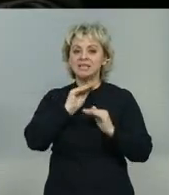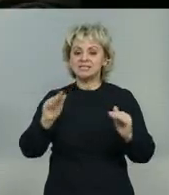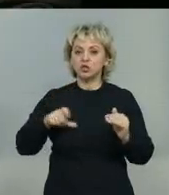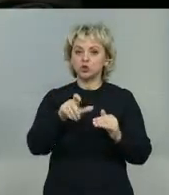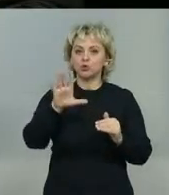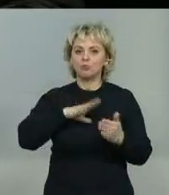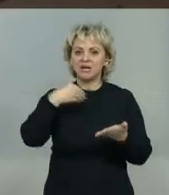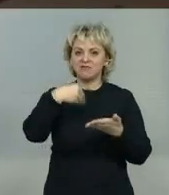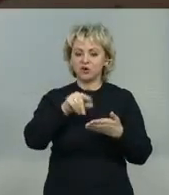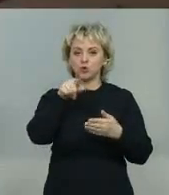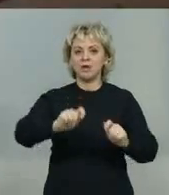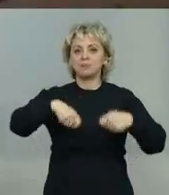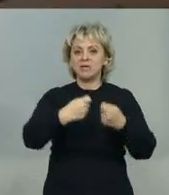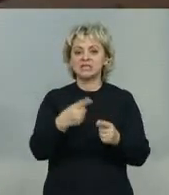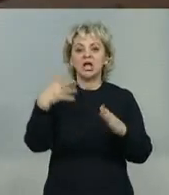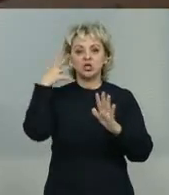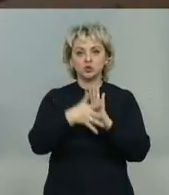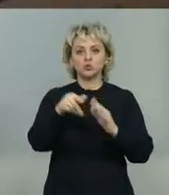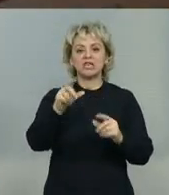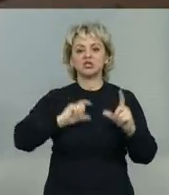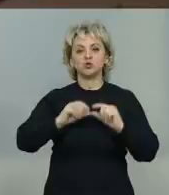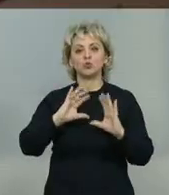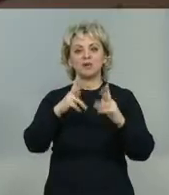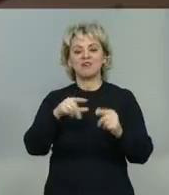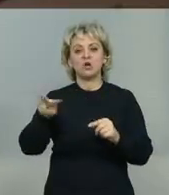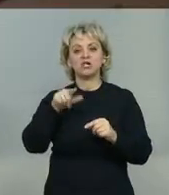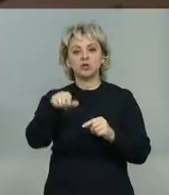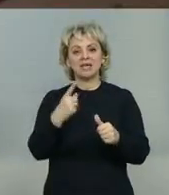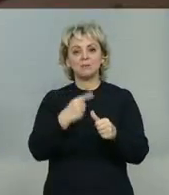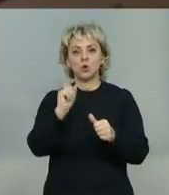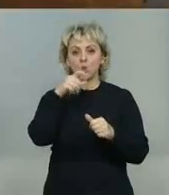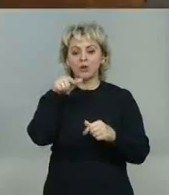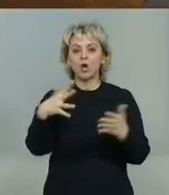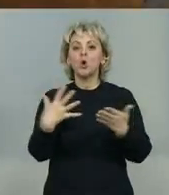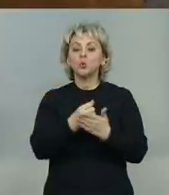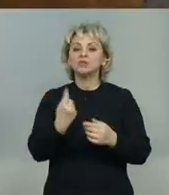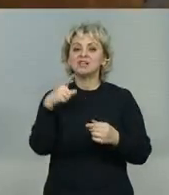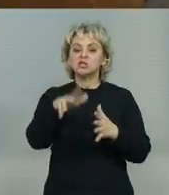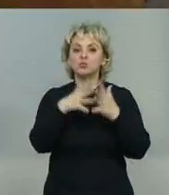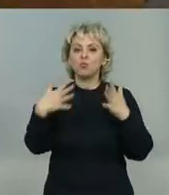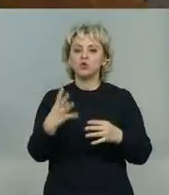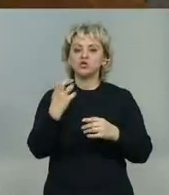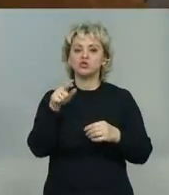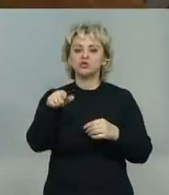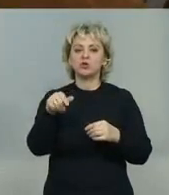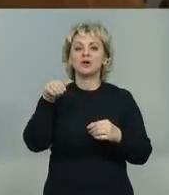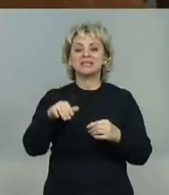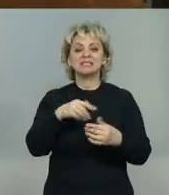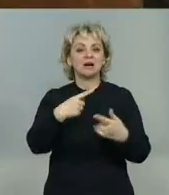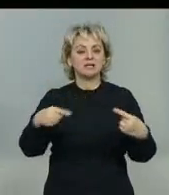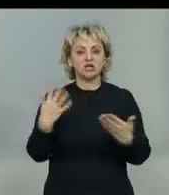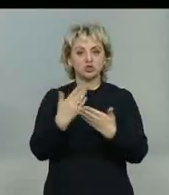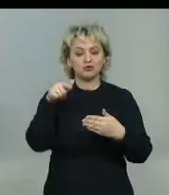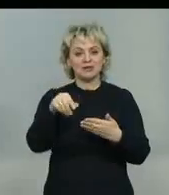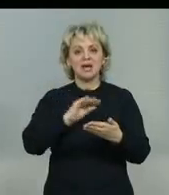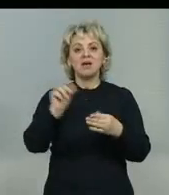Доном, были выкуплены и переданы для изучения в Институт мировой литературы имени Горького. Удалось выявить больше 4000 разночтений.